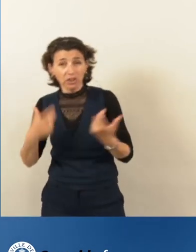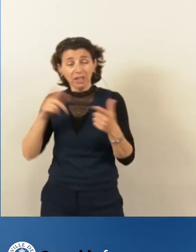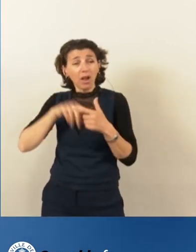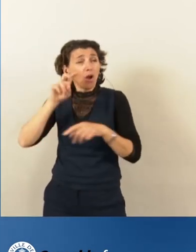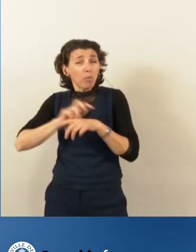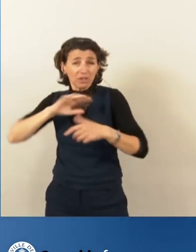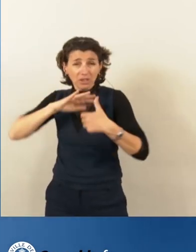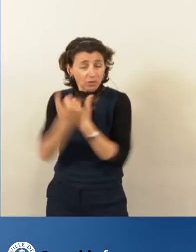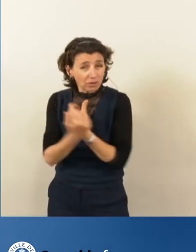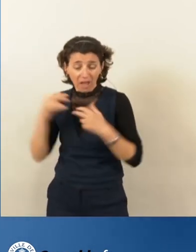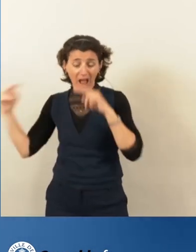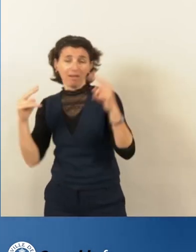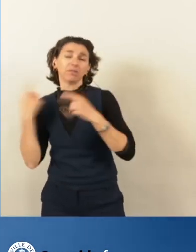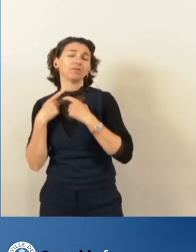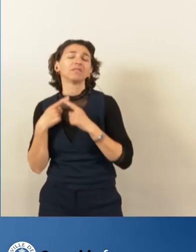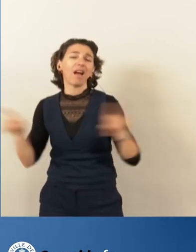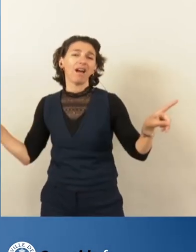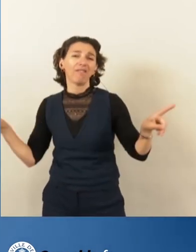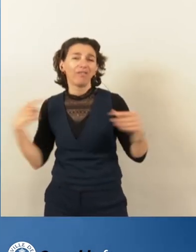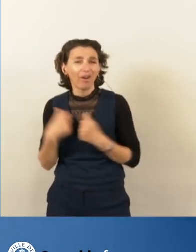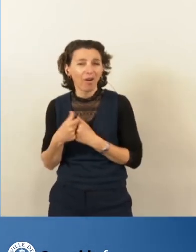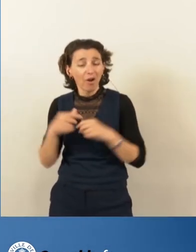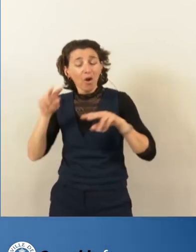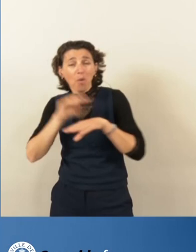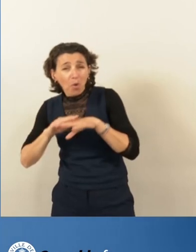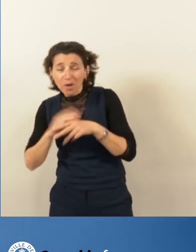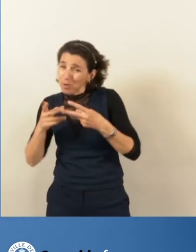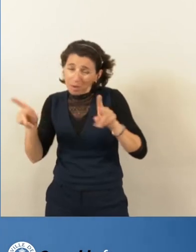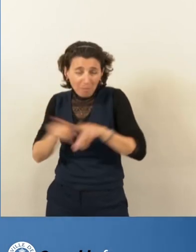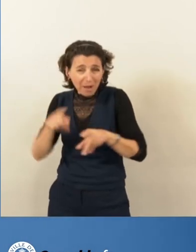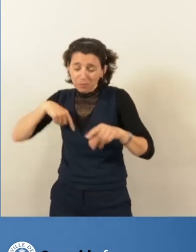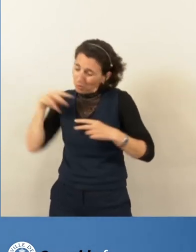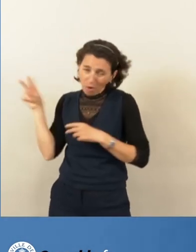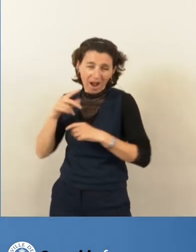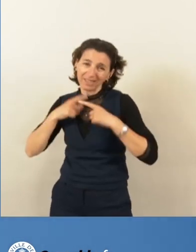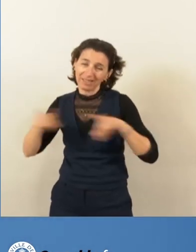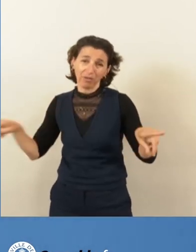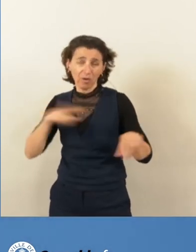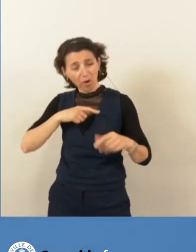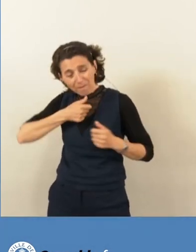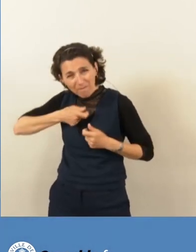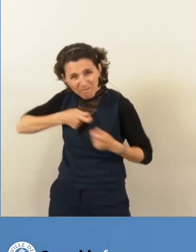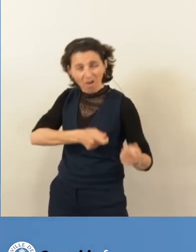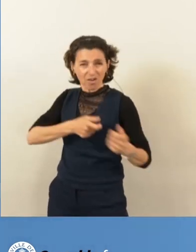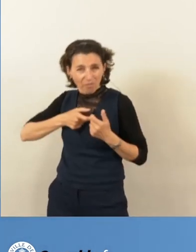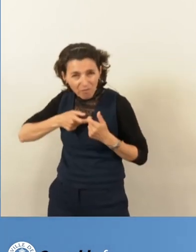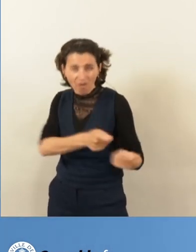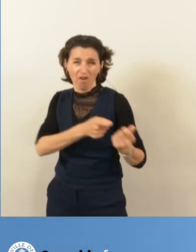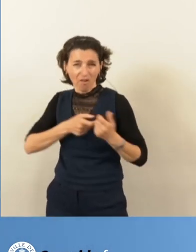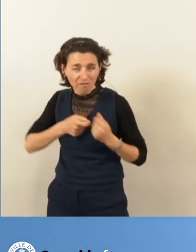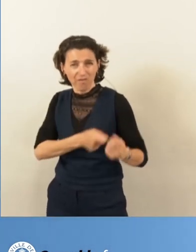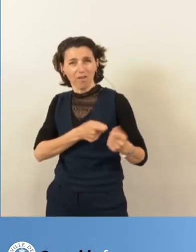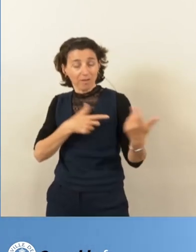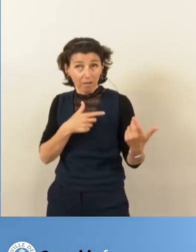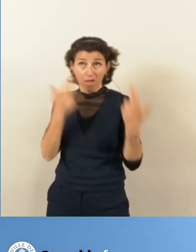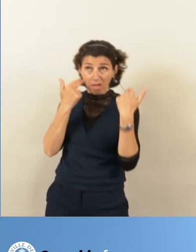la politique sociale ni des politiques publiques dans leur généralité vous imposez une marche forcée qui éloigne encore plus une partie